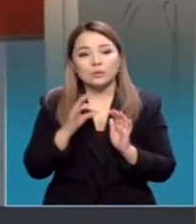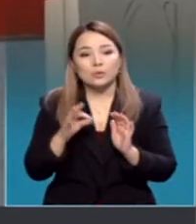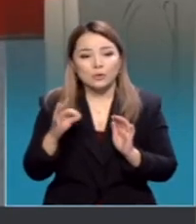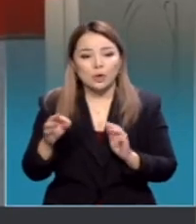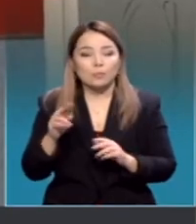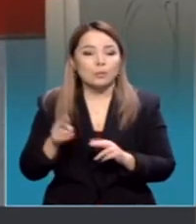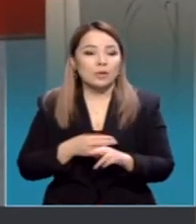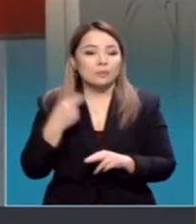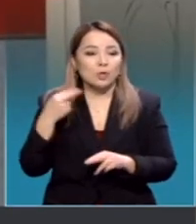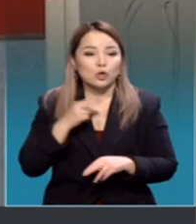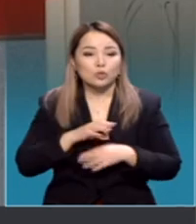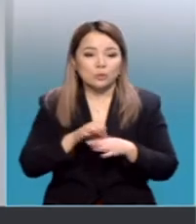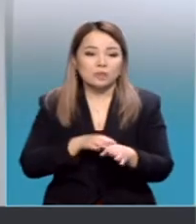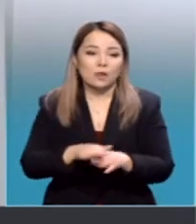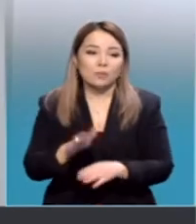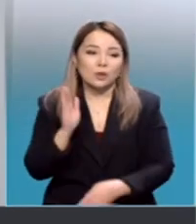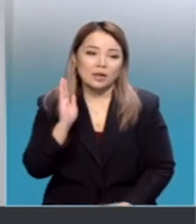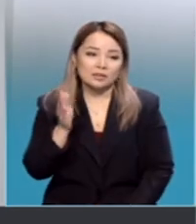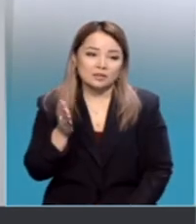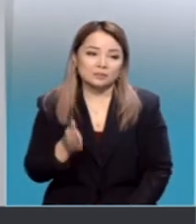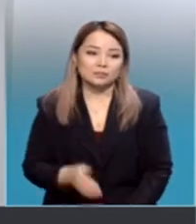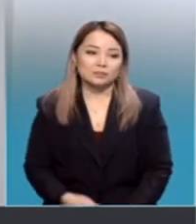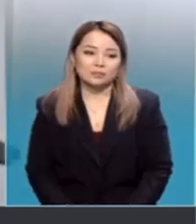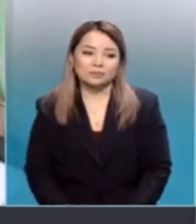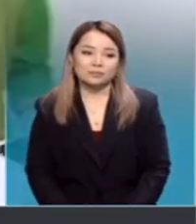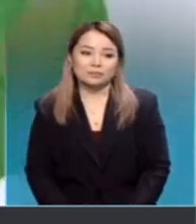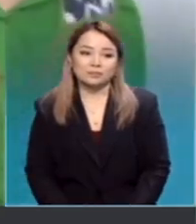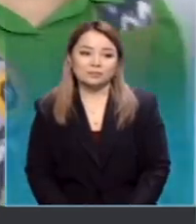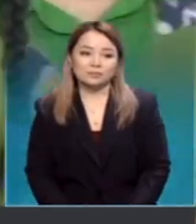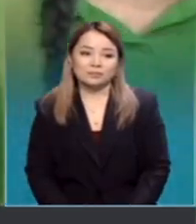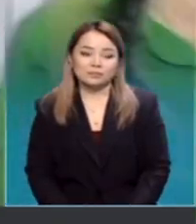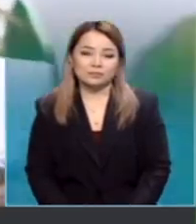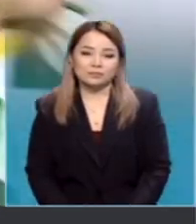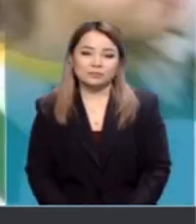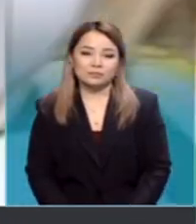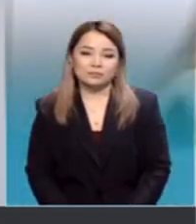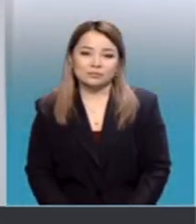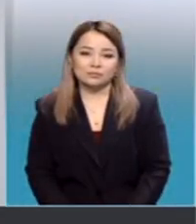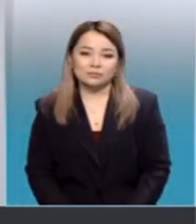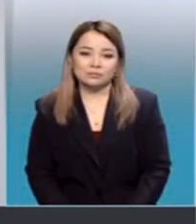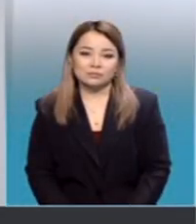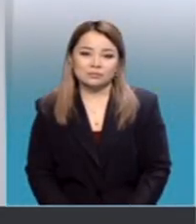үзіліссіз эфирге шығады. Әділбек Серікұлы, Советхан Жағиев, Ұлттық арна.